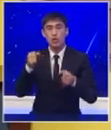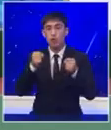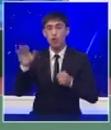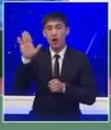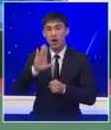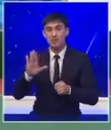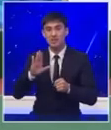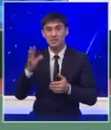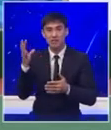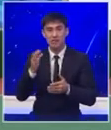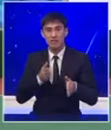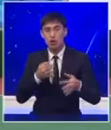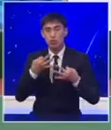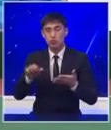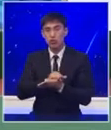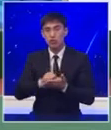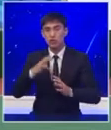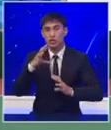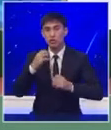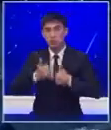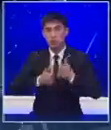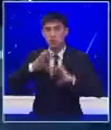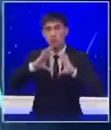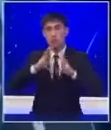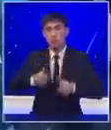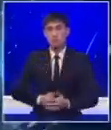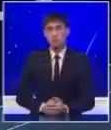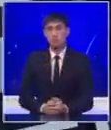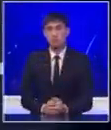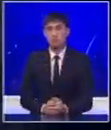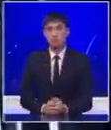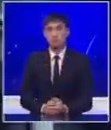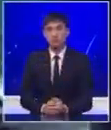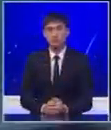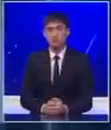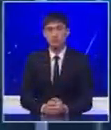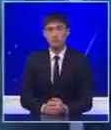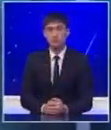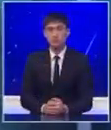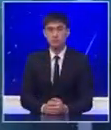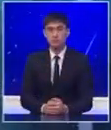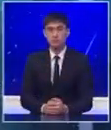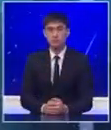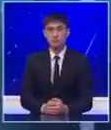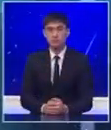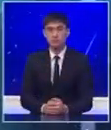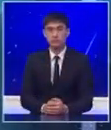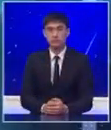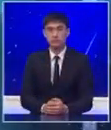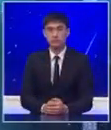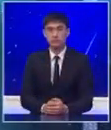Азии и завоевала путевку на чемпионат мира. Надежда Белова, Жаркын Шынтаев, Жейк Курманбаев, телеканал ЖТСУ.